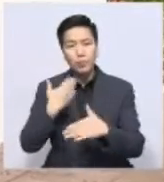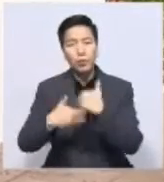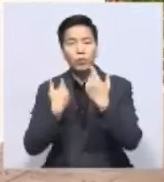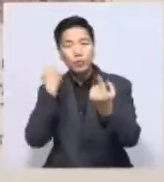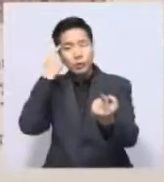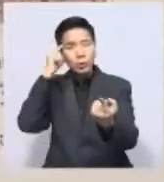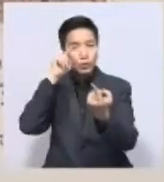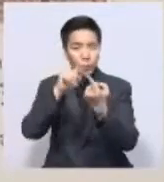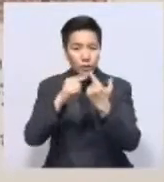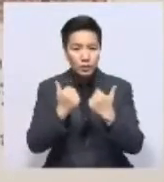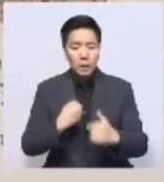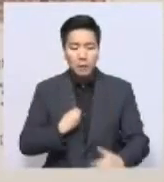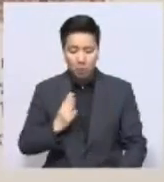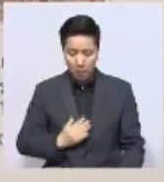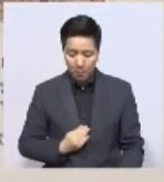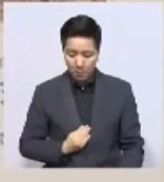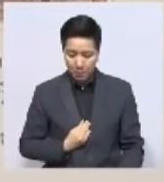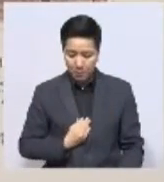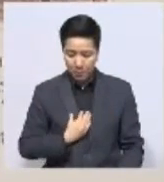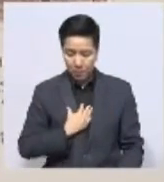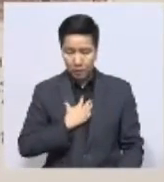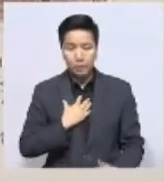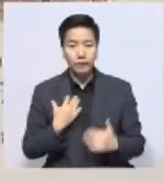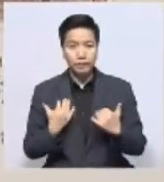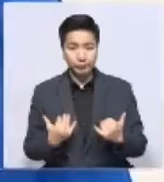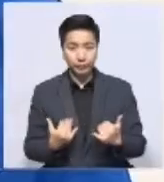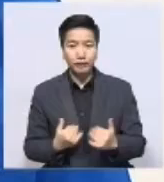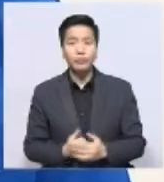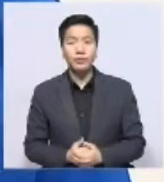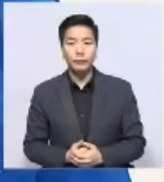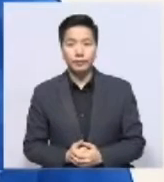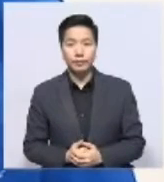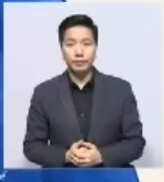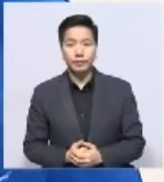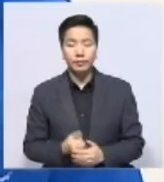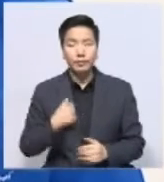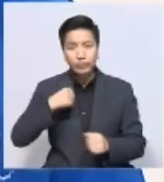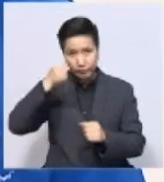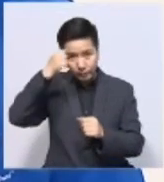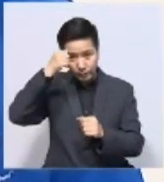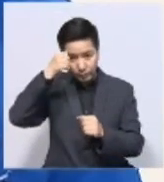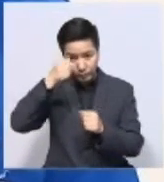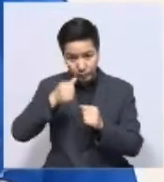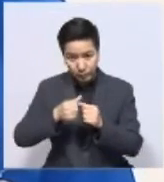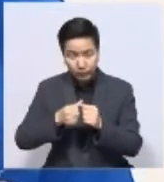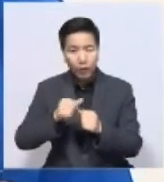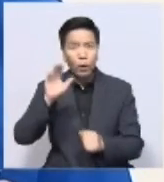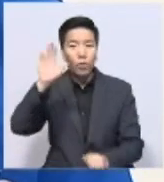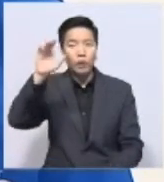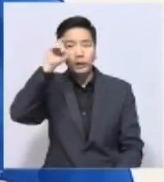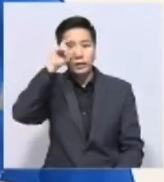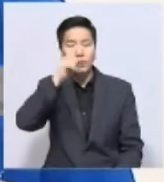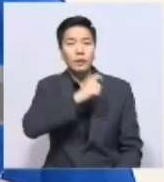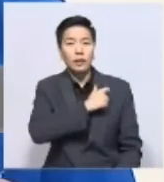ายังความปลาบปลื้มใจสู่ประสบกรณิกรครับ มีความทรงจำที่ท่านเหน็ดเหนื่